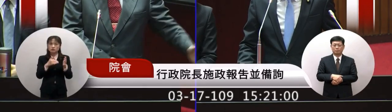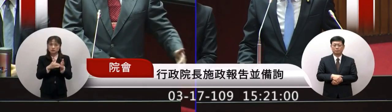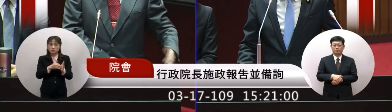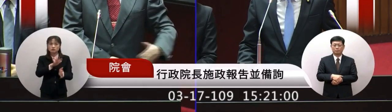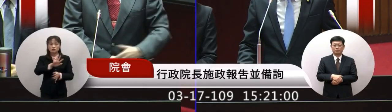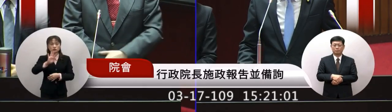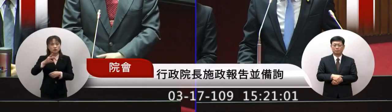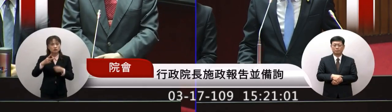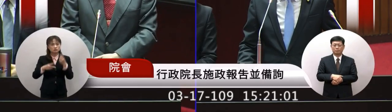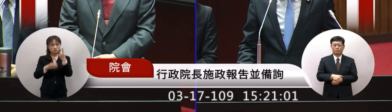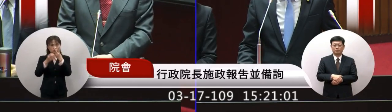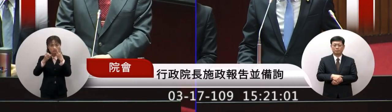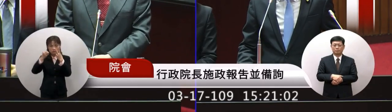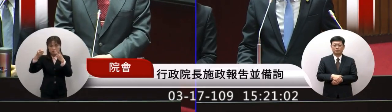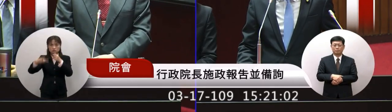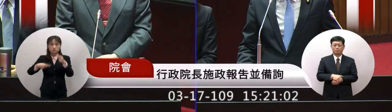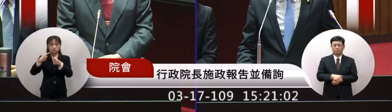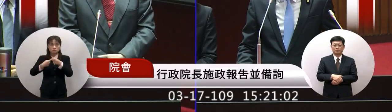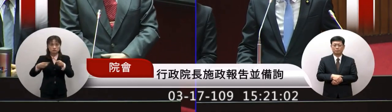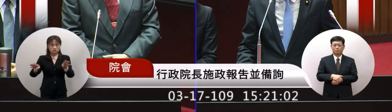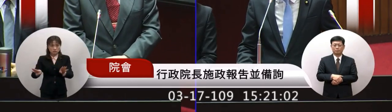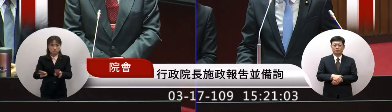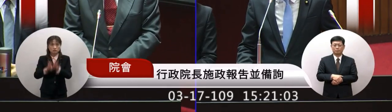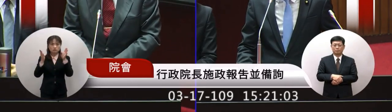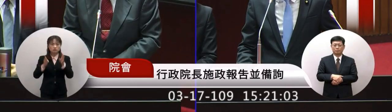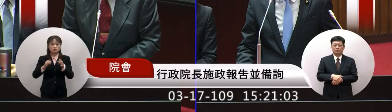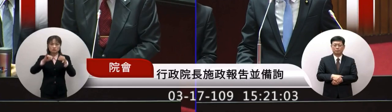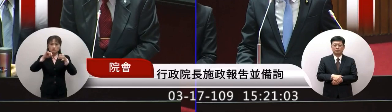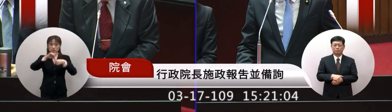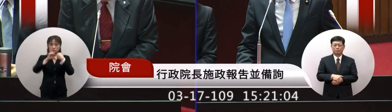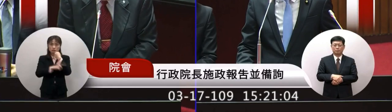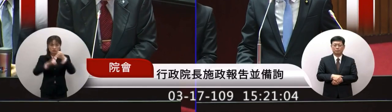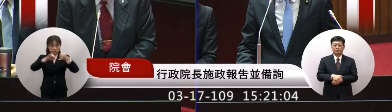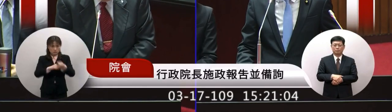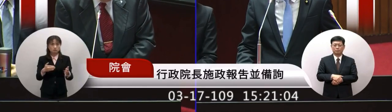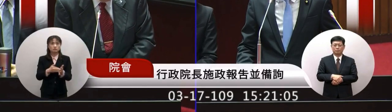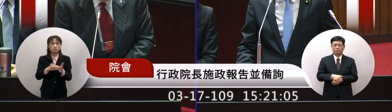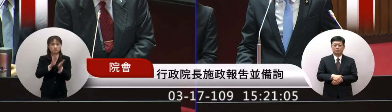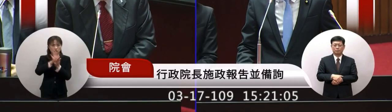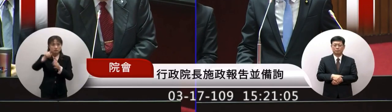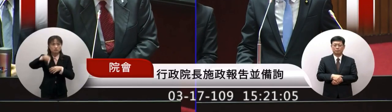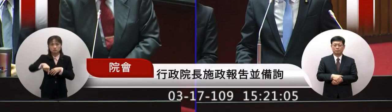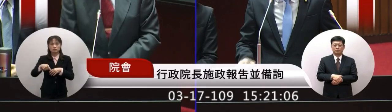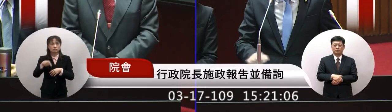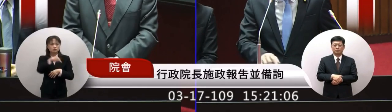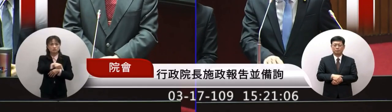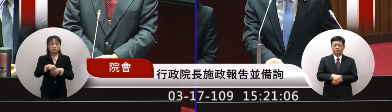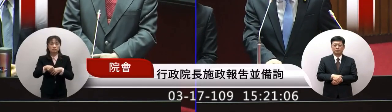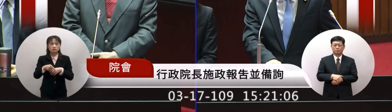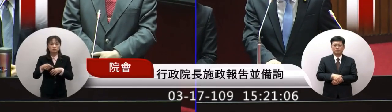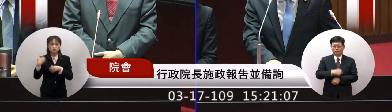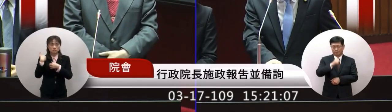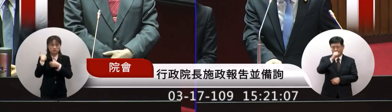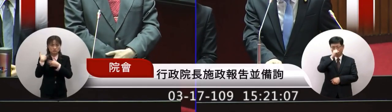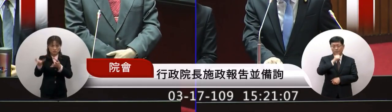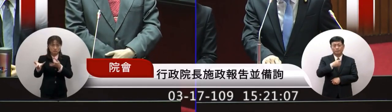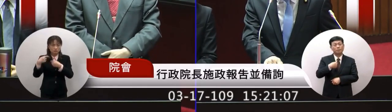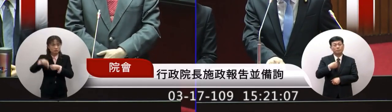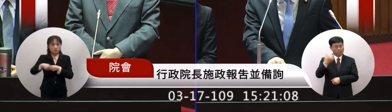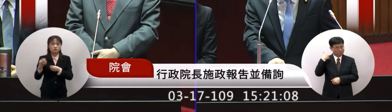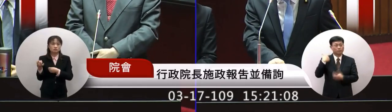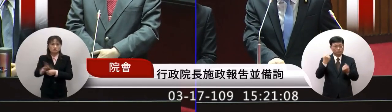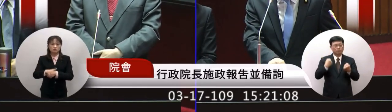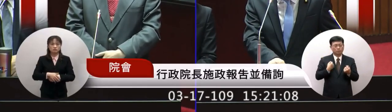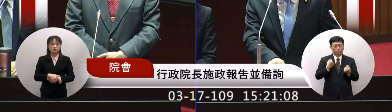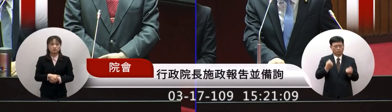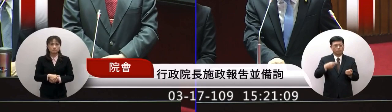2000年定定相关的法规以来，历史上从来没有过一次副委托的经验。 好，这个我当时也在